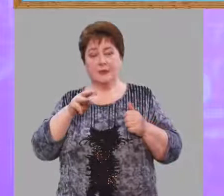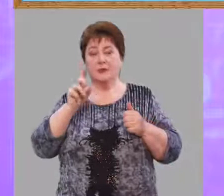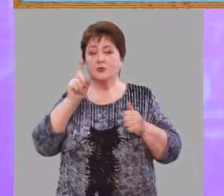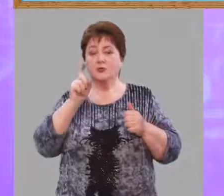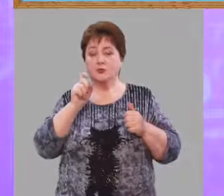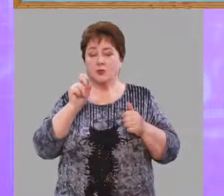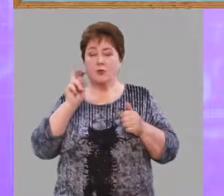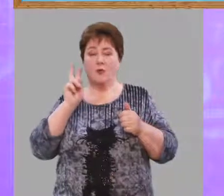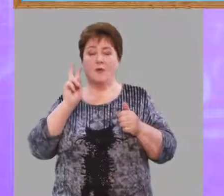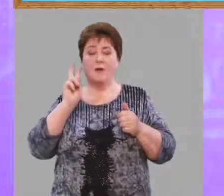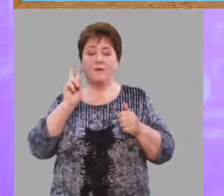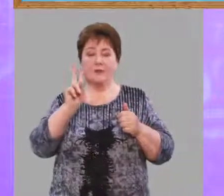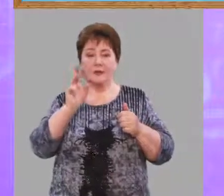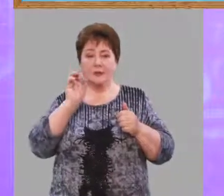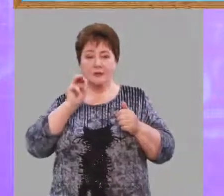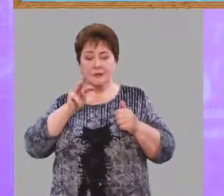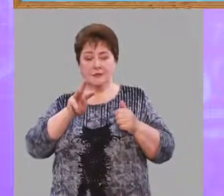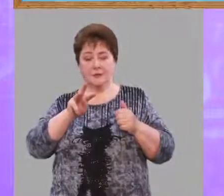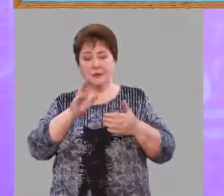100 квадратных сантиметров.